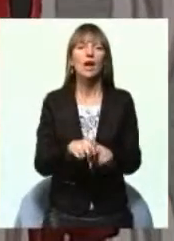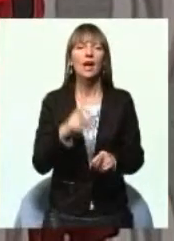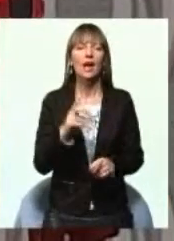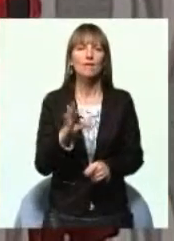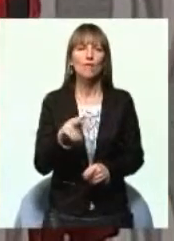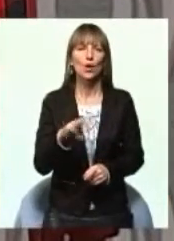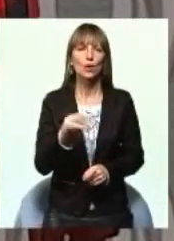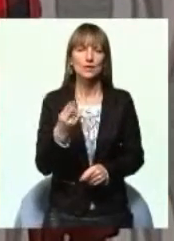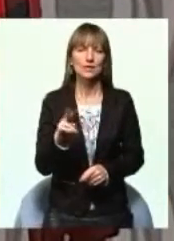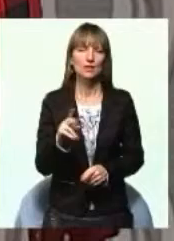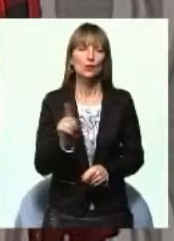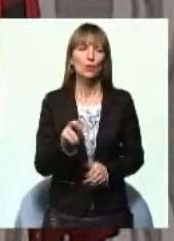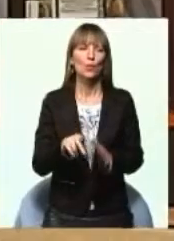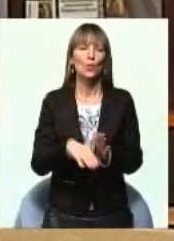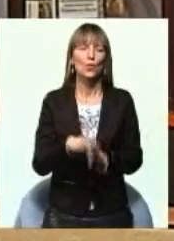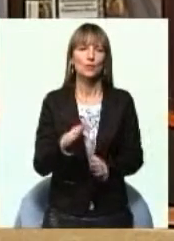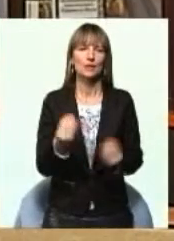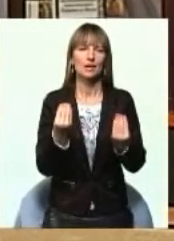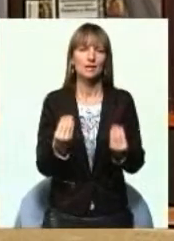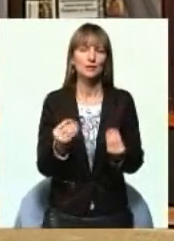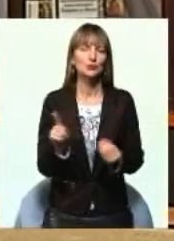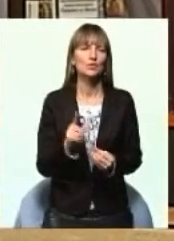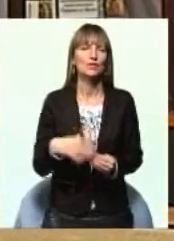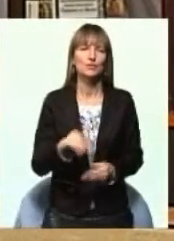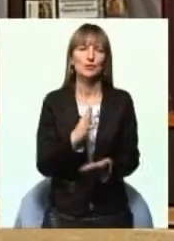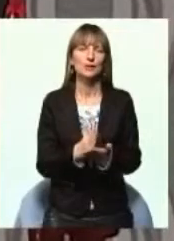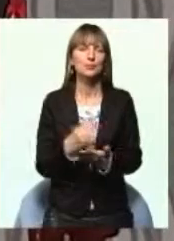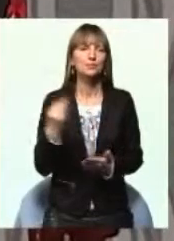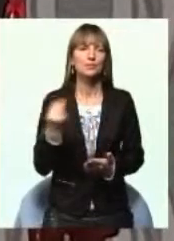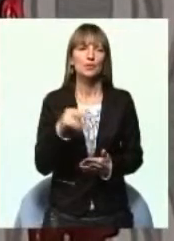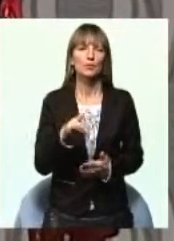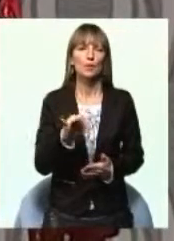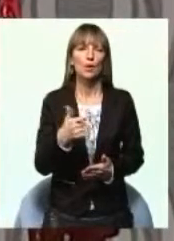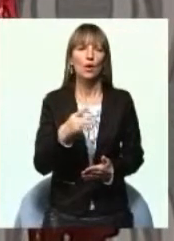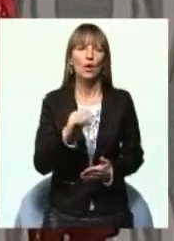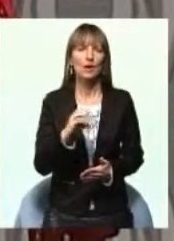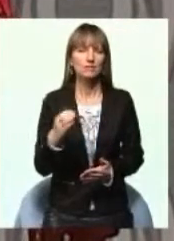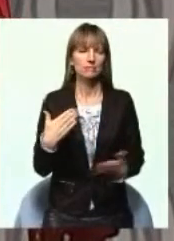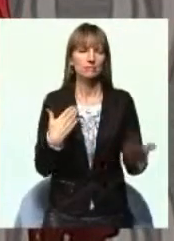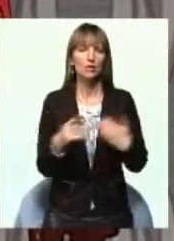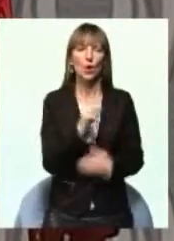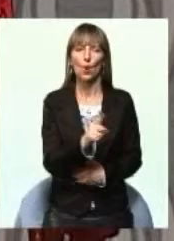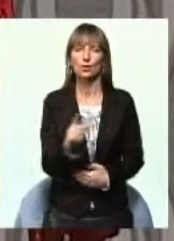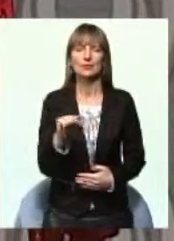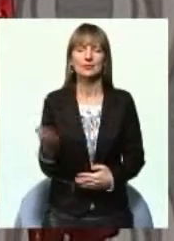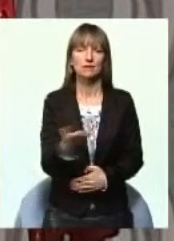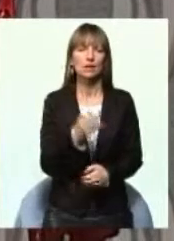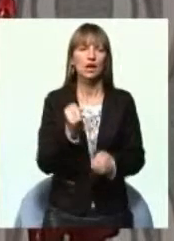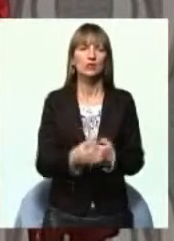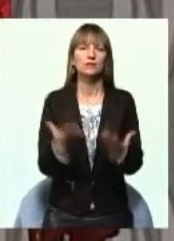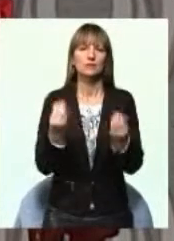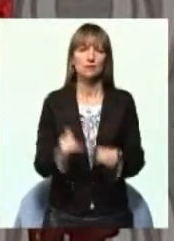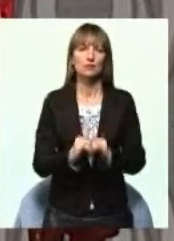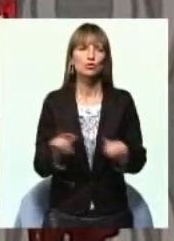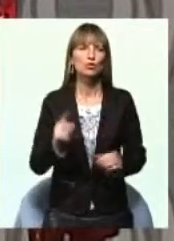якихось певних якостей, речей, взагалі всього-всього, що тільки є. Дуже цікавий прогрес, і він стосується кожного з нас, оскільки ми щодня розвиваємося,